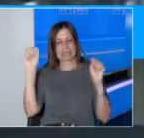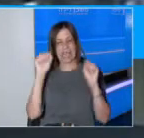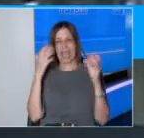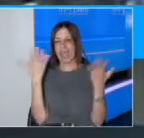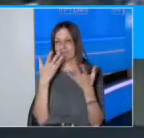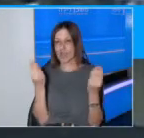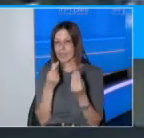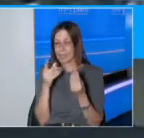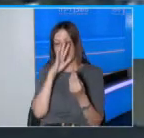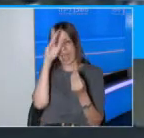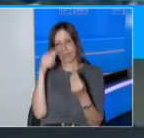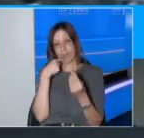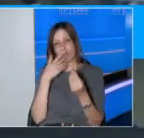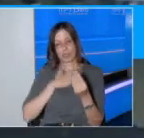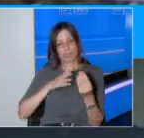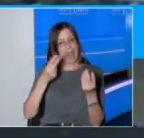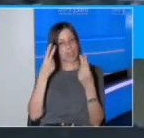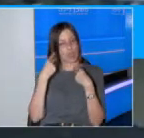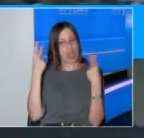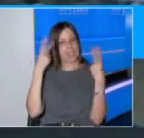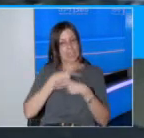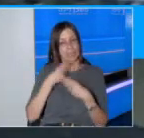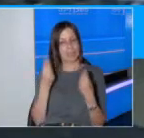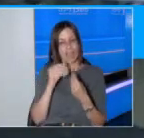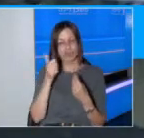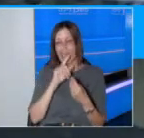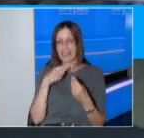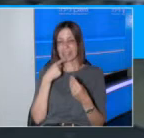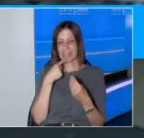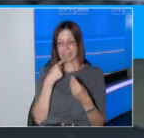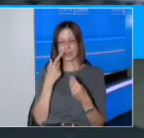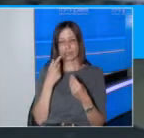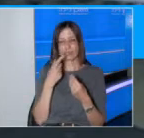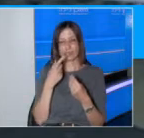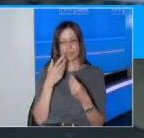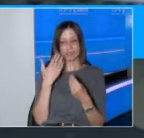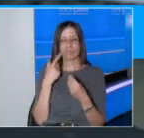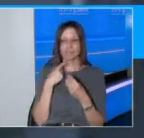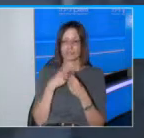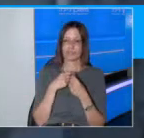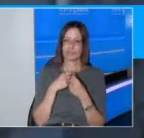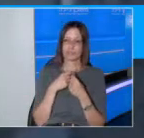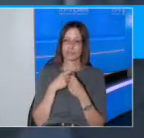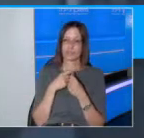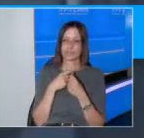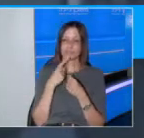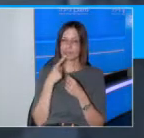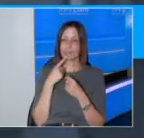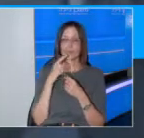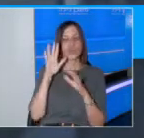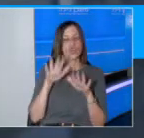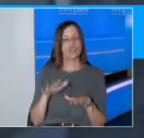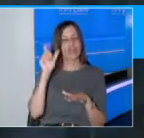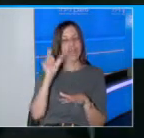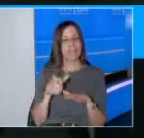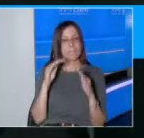האלה? האיראנים טוענים עכשיו, אתם רוצים לחזור להסכם? קודם כל, אל תזכירו את הארכיון, אותו ארכיון שגילה. יושב האזרח